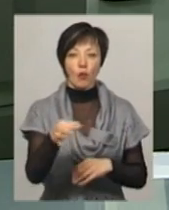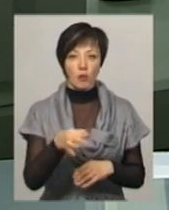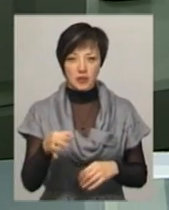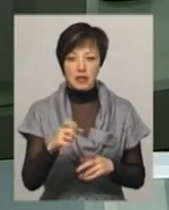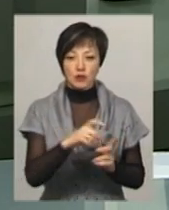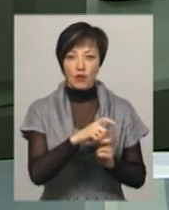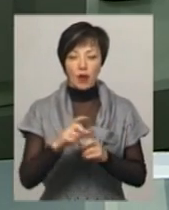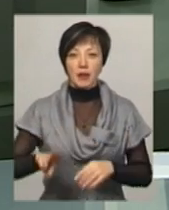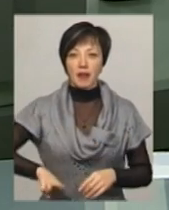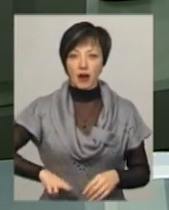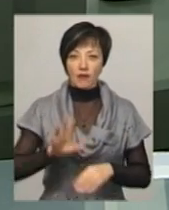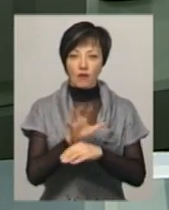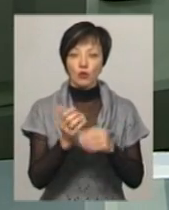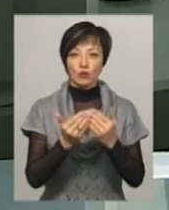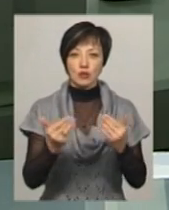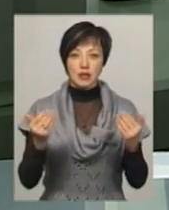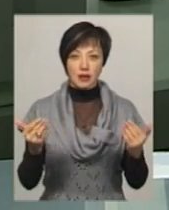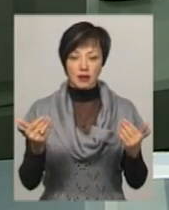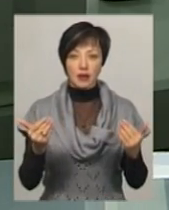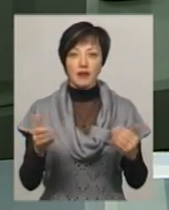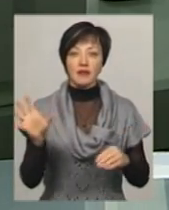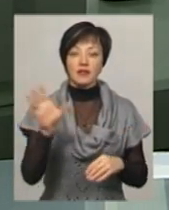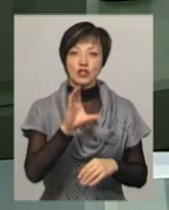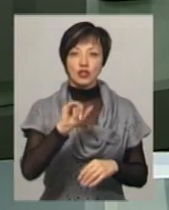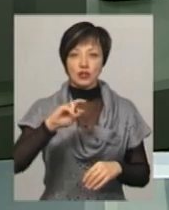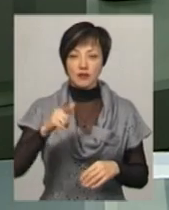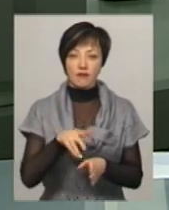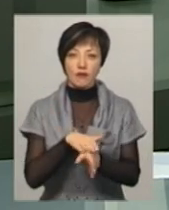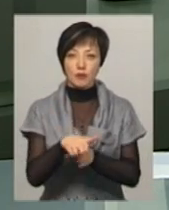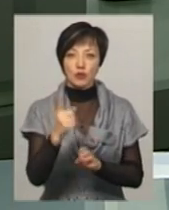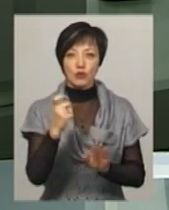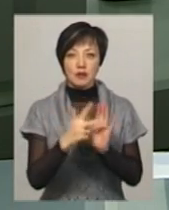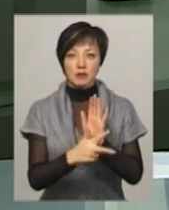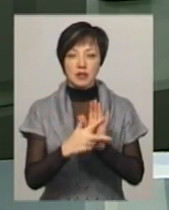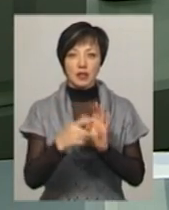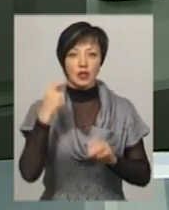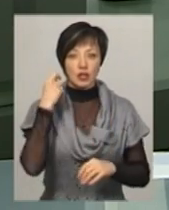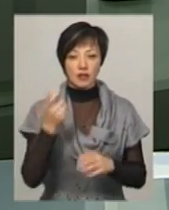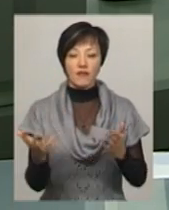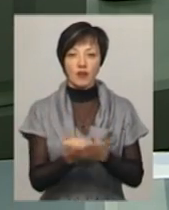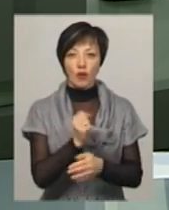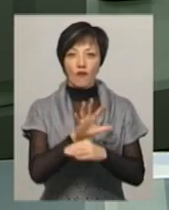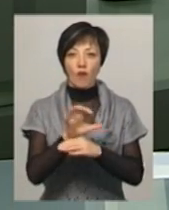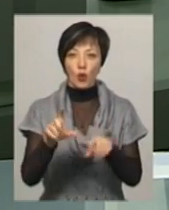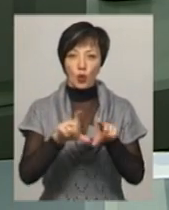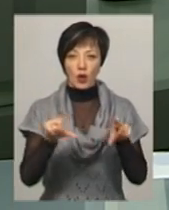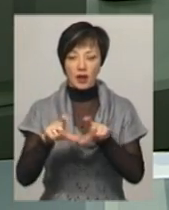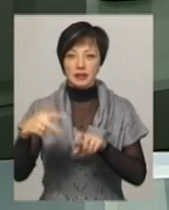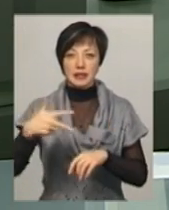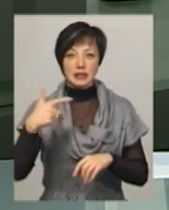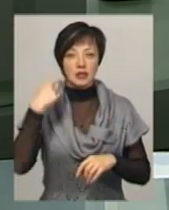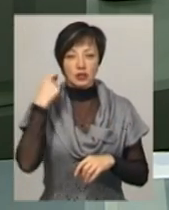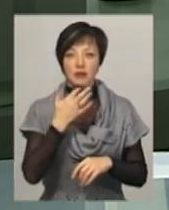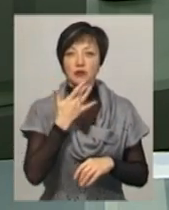За словами директора фотомузею Віталія Савіна, у січні виповнилося 180-річчя винайдення фотографії,